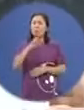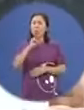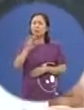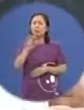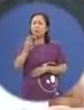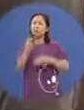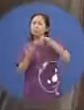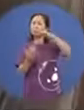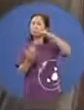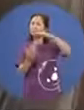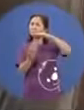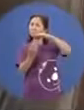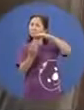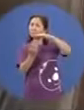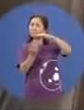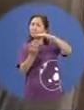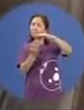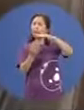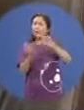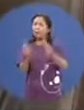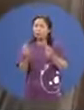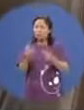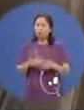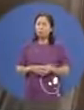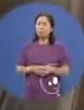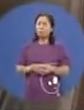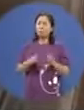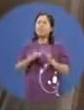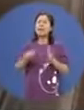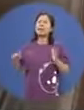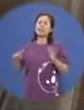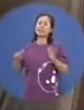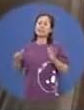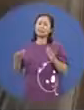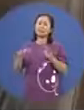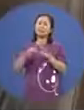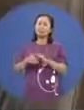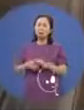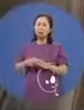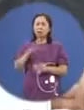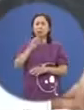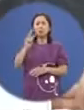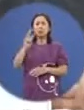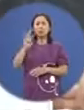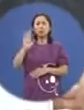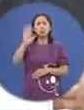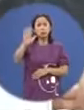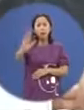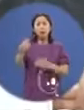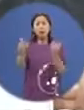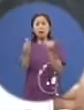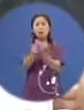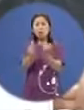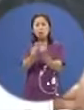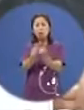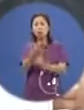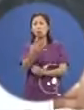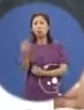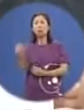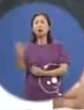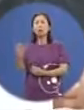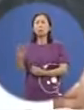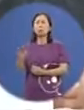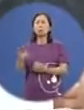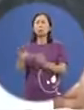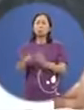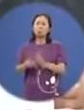これ平均ですからね。 そうですね、 ということは30過ぎてから結婚する人もうんと多いんですよ ね、 なるほどね。 そうするとやっぱり赤ちゃん